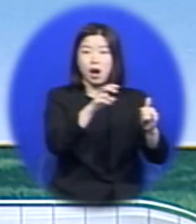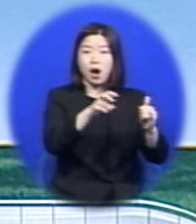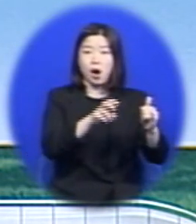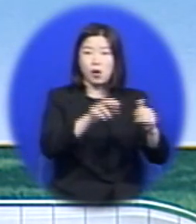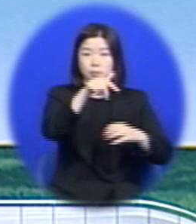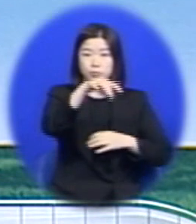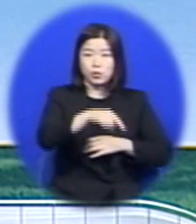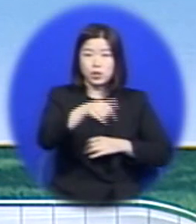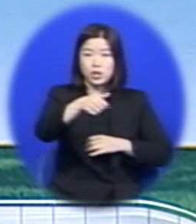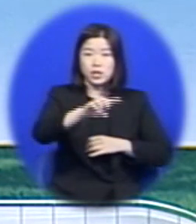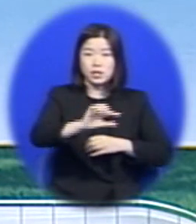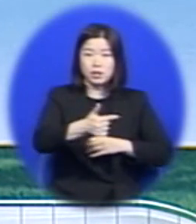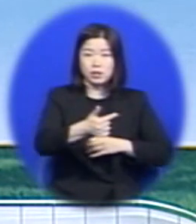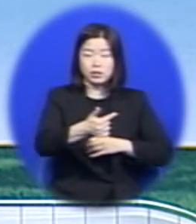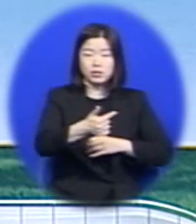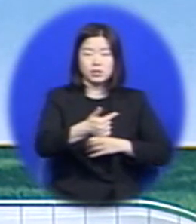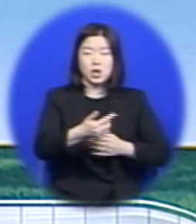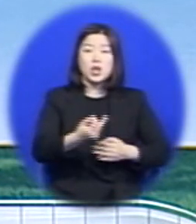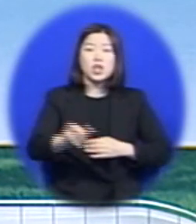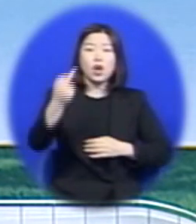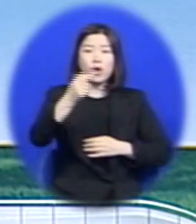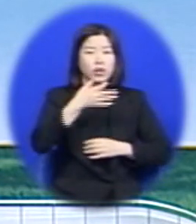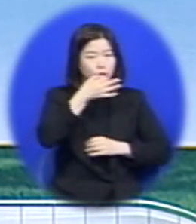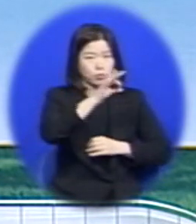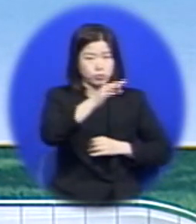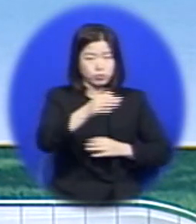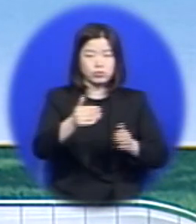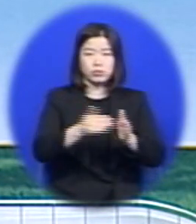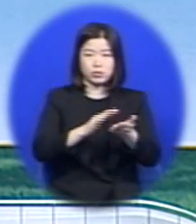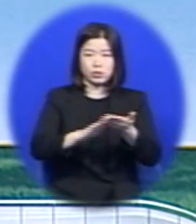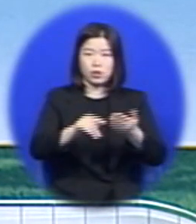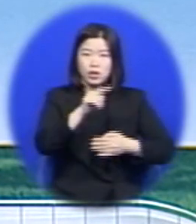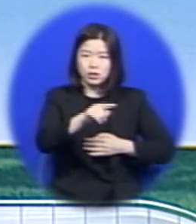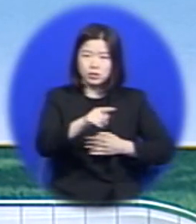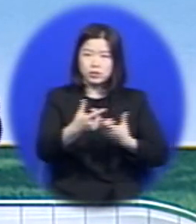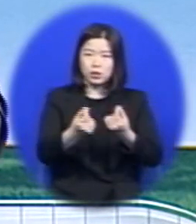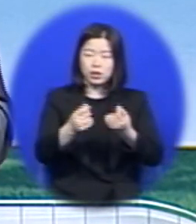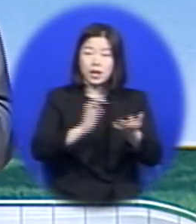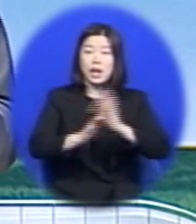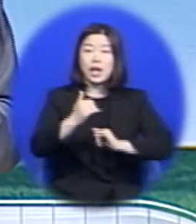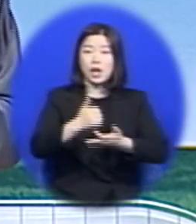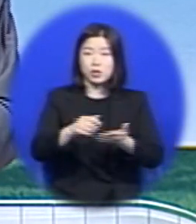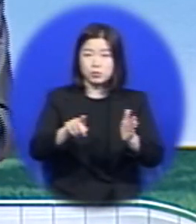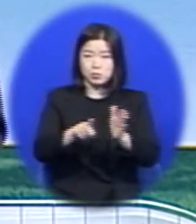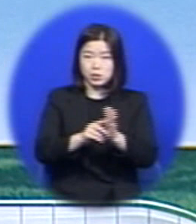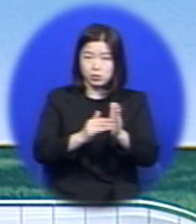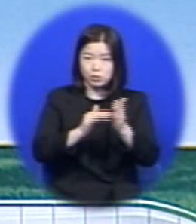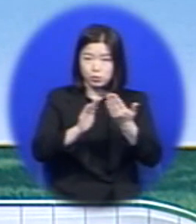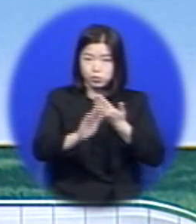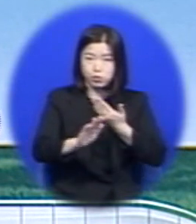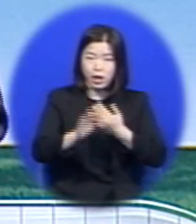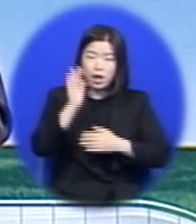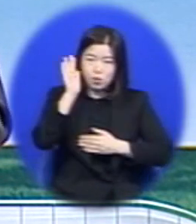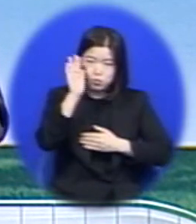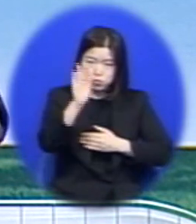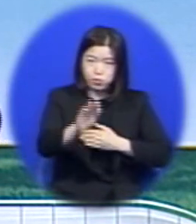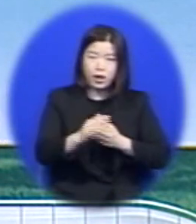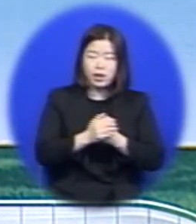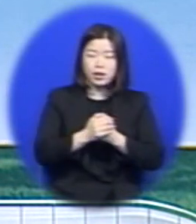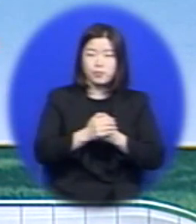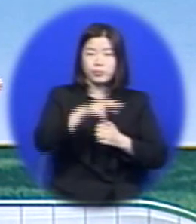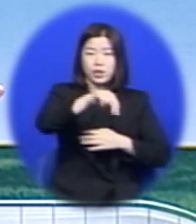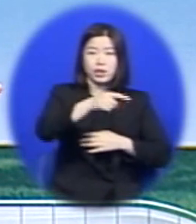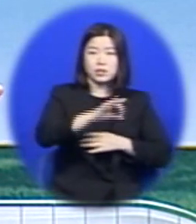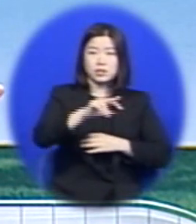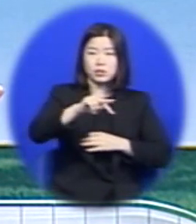엄규현을 형이라고, 형님이라고 불렀습니다. 그리고 그렇게 그가 예수를 믿고 그리고 나중에 그가